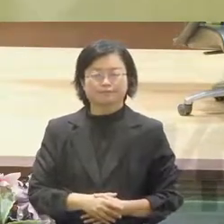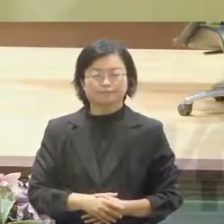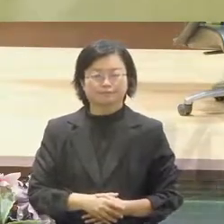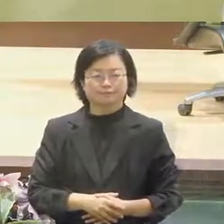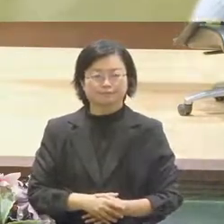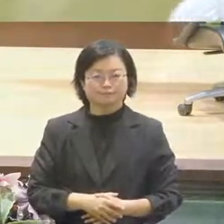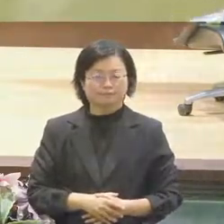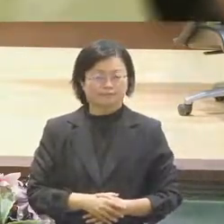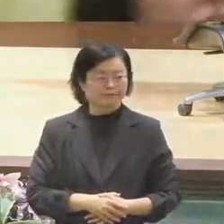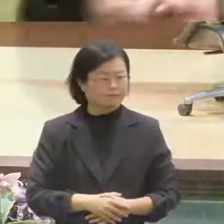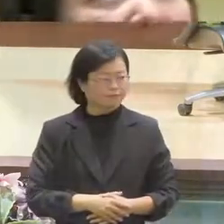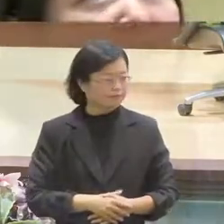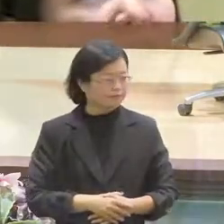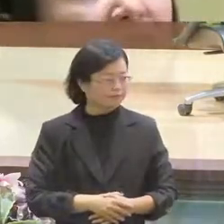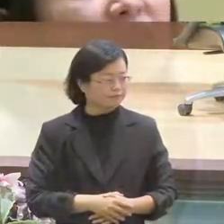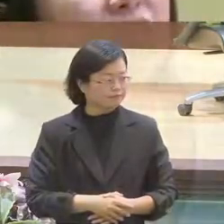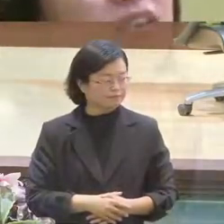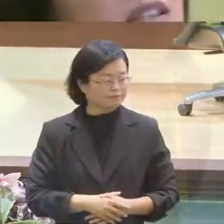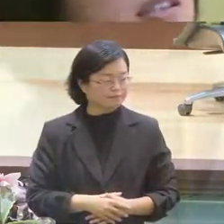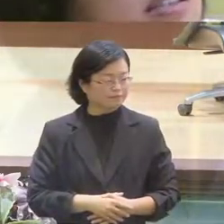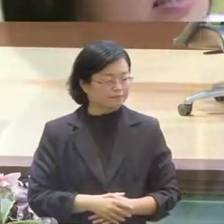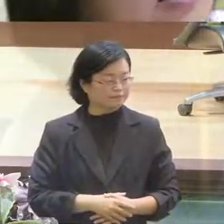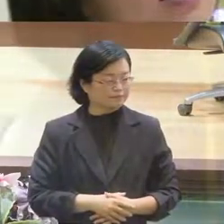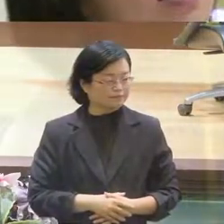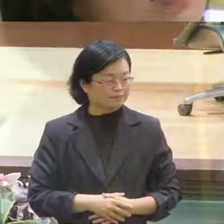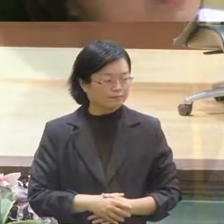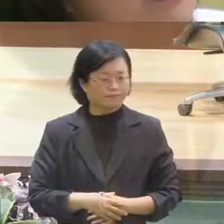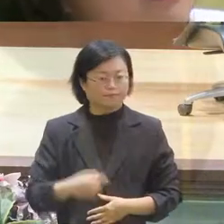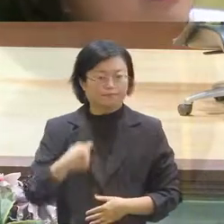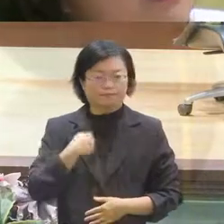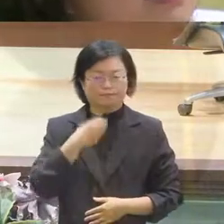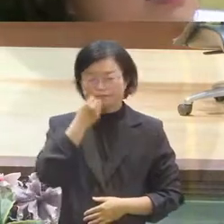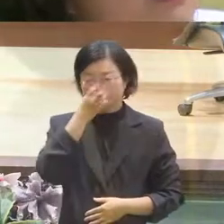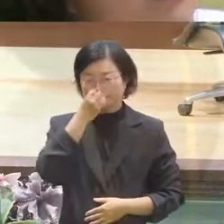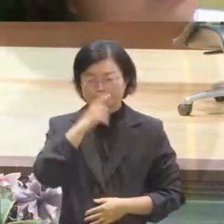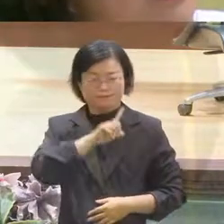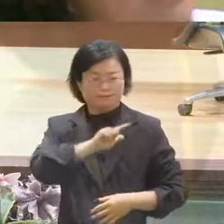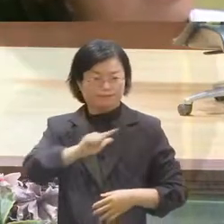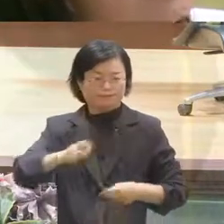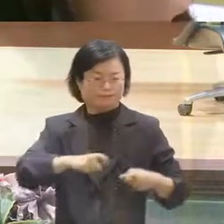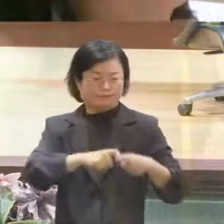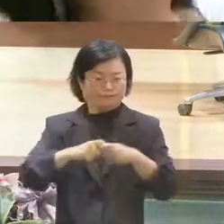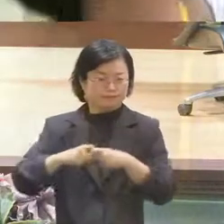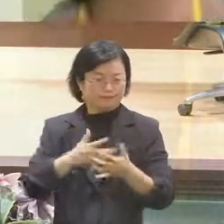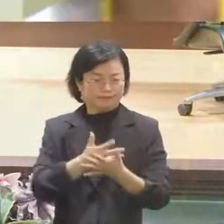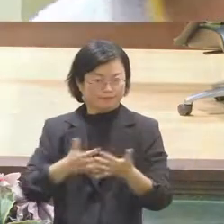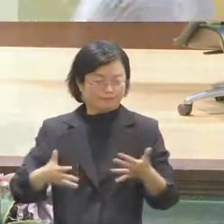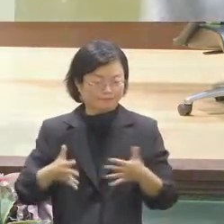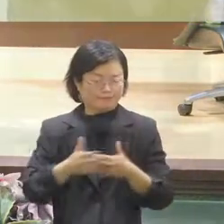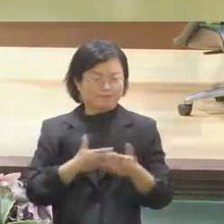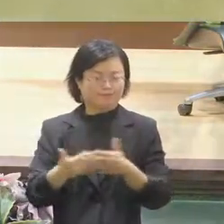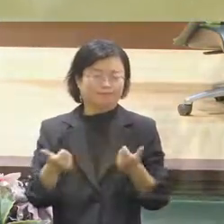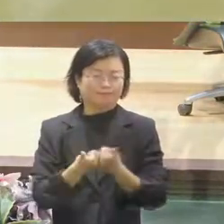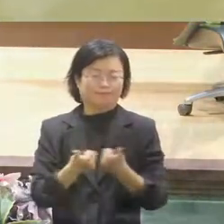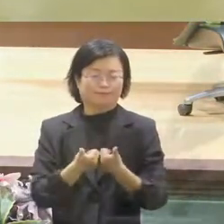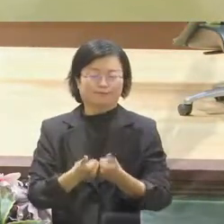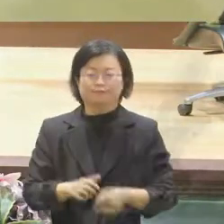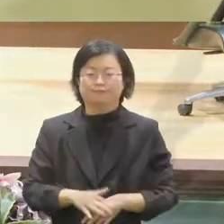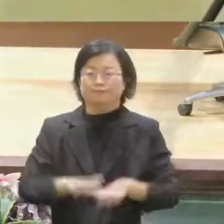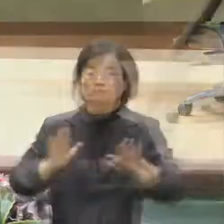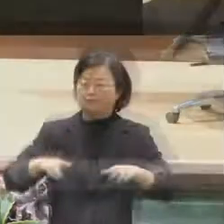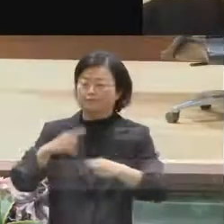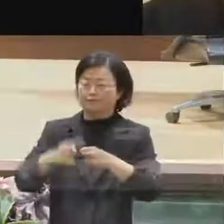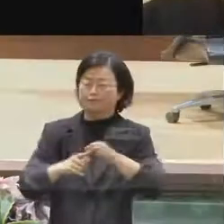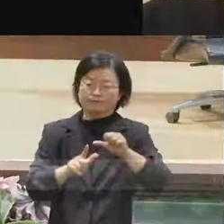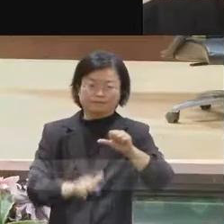来自 Internet Society Hong Kong Chapter 香港互联网协会的周水斌，英文名叫 Benjamin。 那么在今年的五月